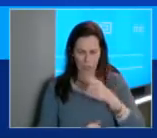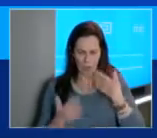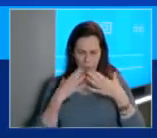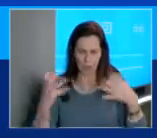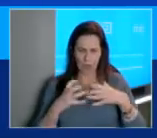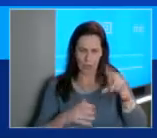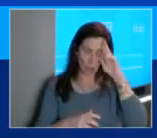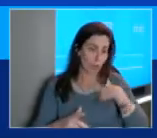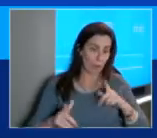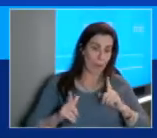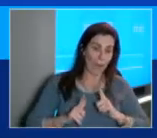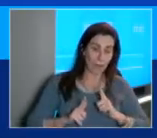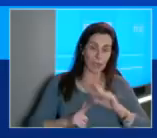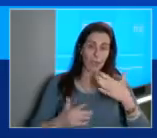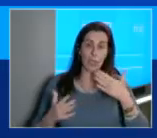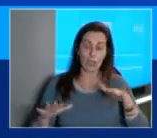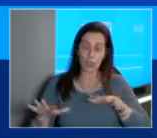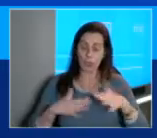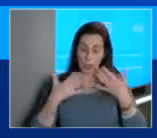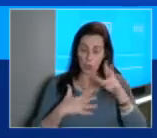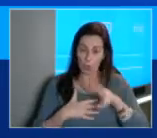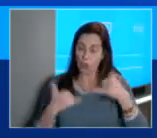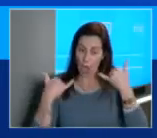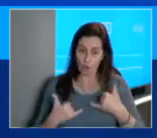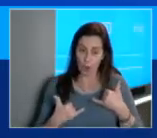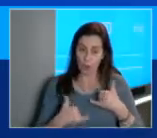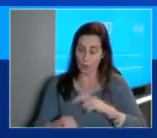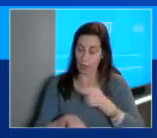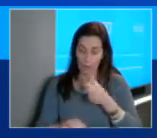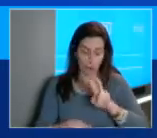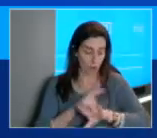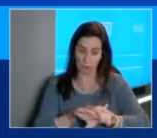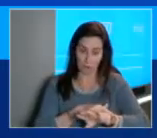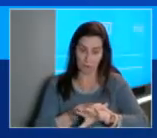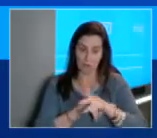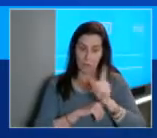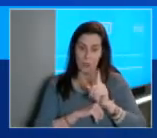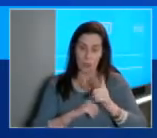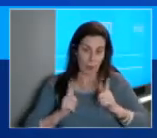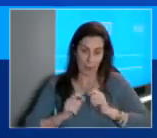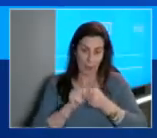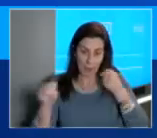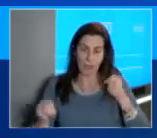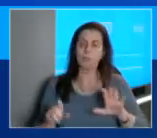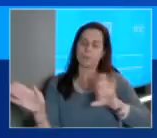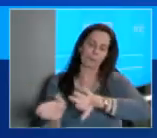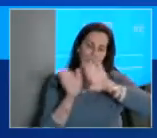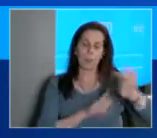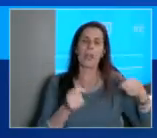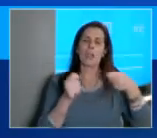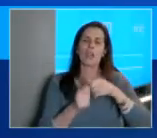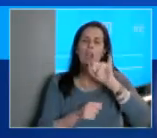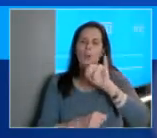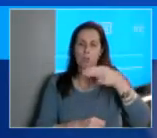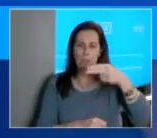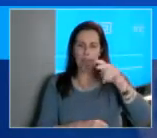ישיבת עשייה, שאנחנו מחכים לה, אני רק אומר שישיבת הממשלה עדיין מתקיימת בשעה הזאת, כך שרבע לשתיים כבר לא יהיה, למי שכוסס ציפורניים. לגבי עניין, יועז הנדל